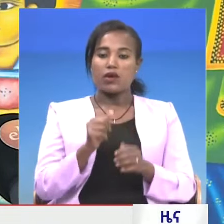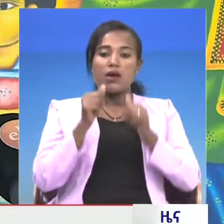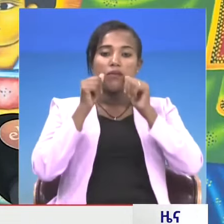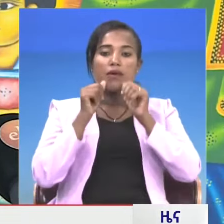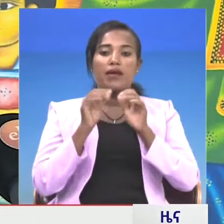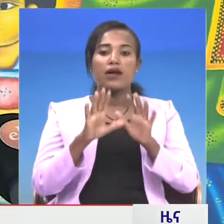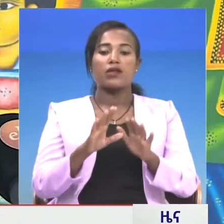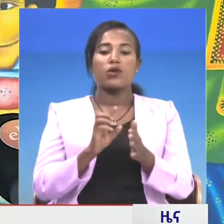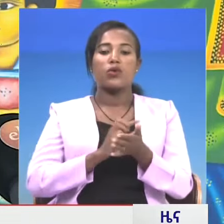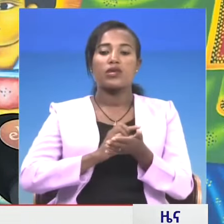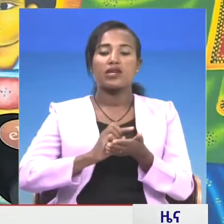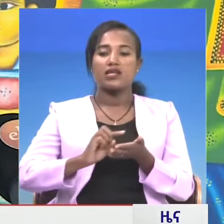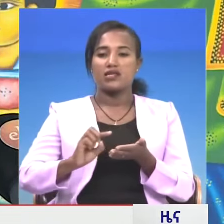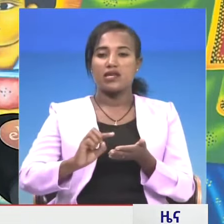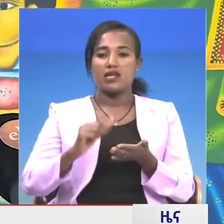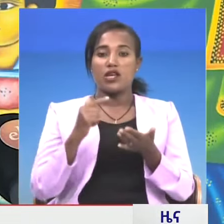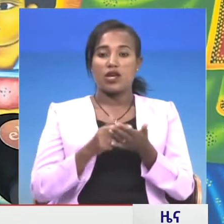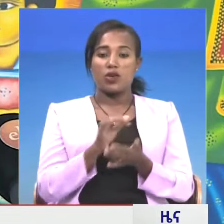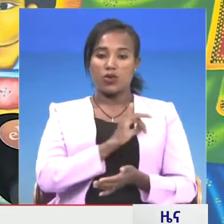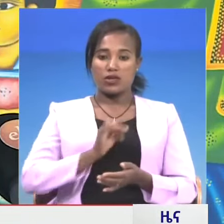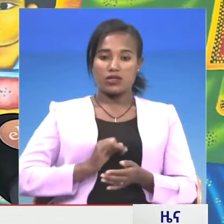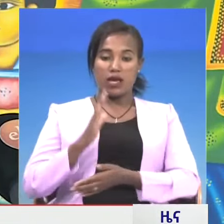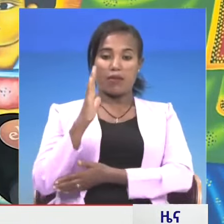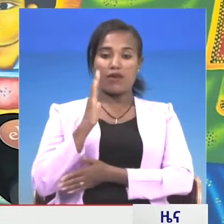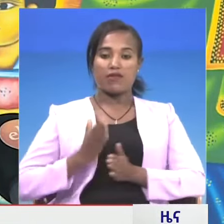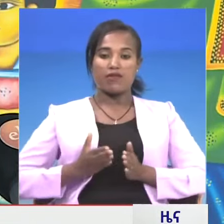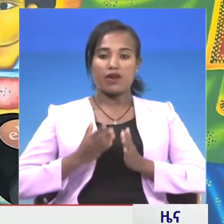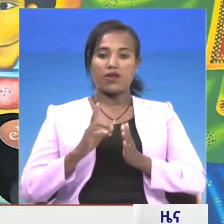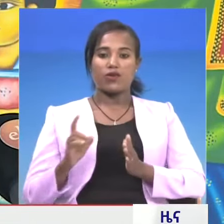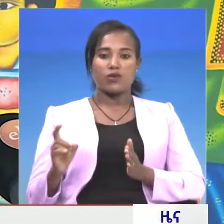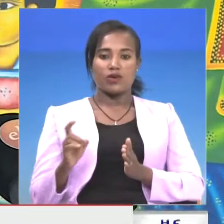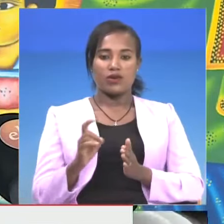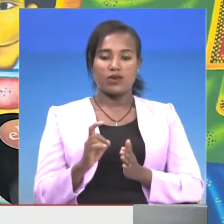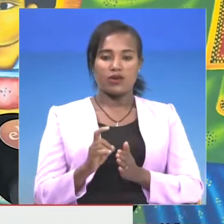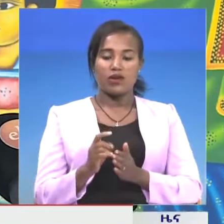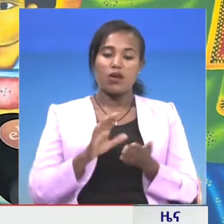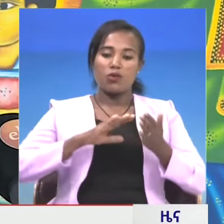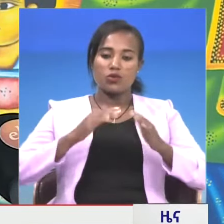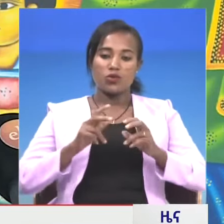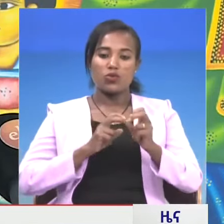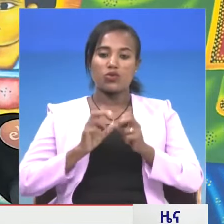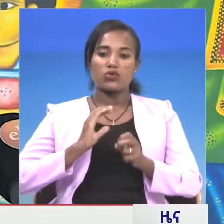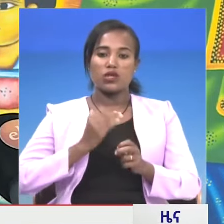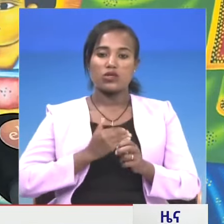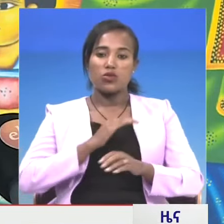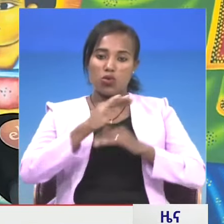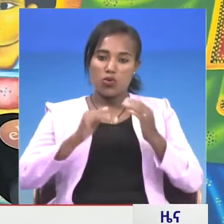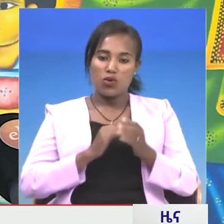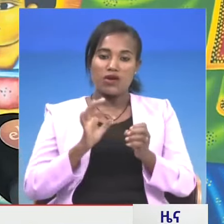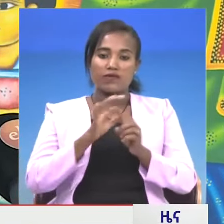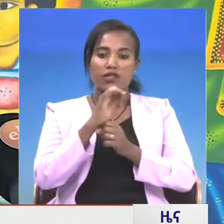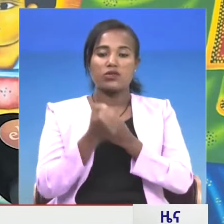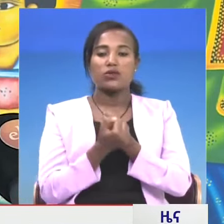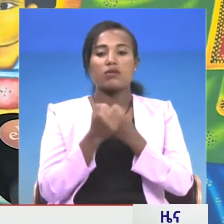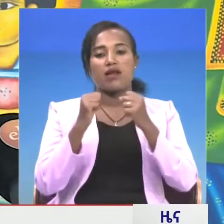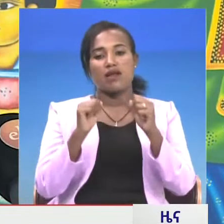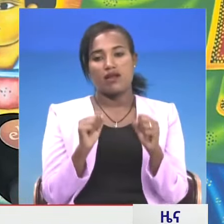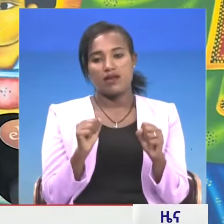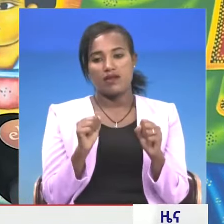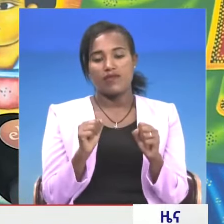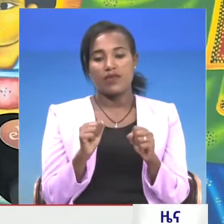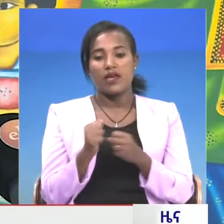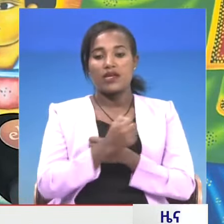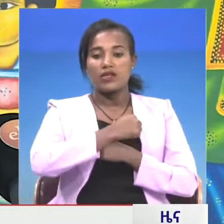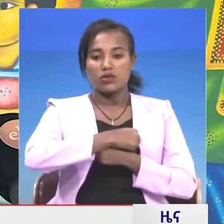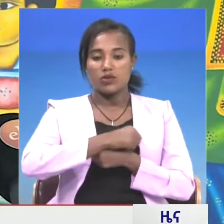ጥምቀቱ እንዲቀድሰን የልዑል እግዚአብሔር ፈቃድ ይሁንልን። የሞቱትን ወገኖቻችንን ሁሉ ነፍሳቸውን ይማርልን።